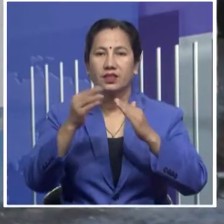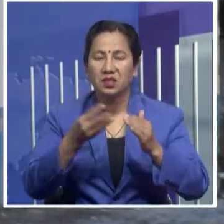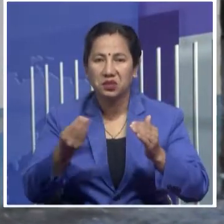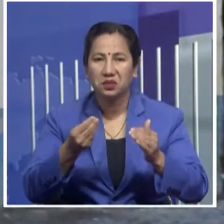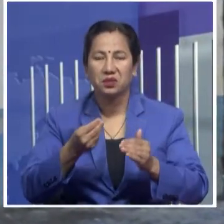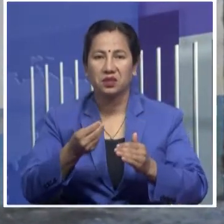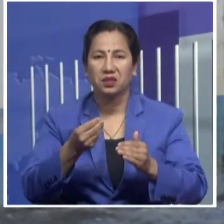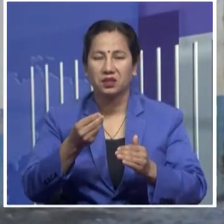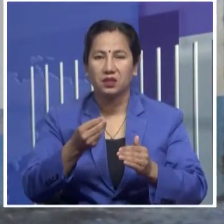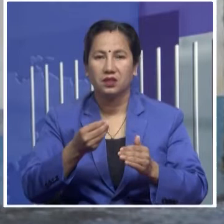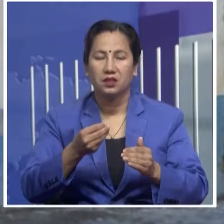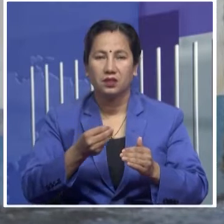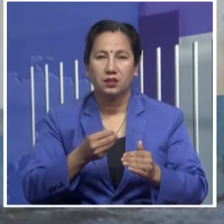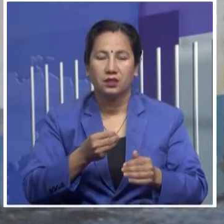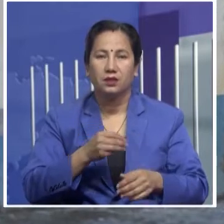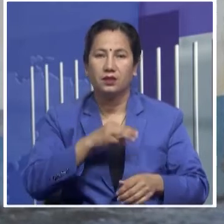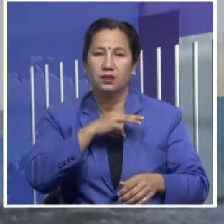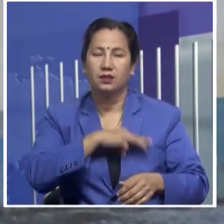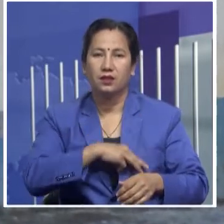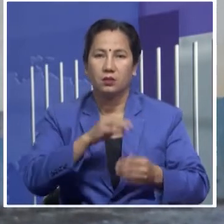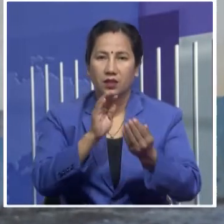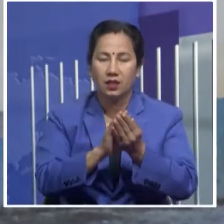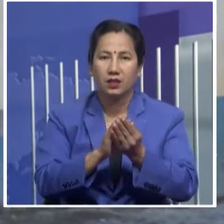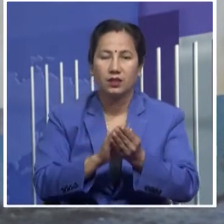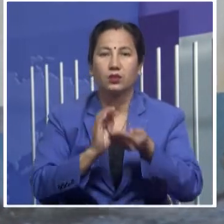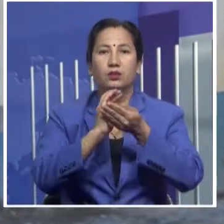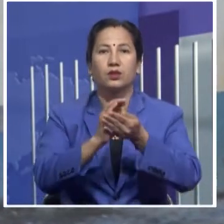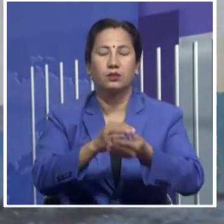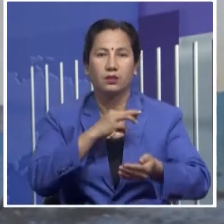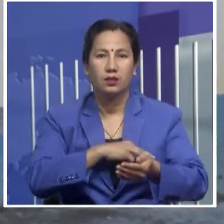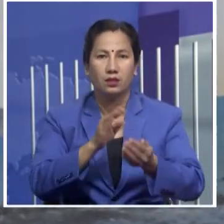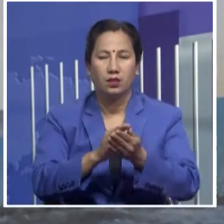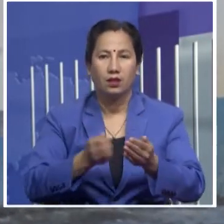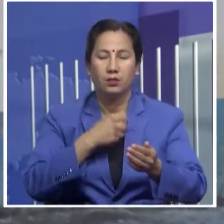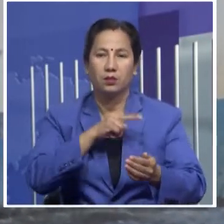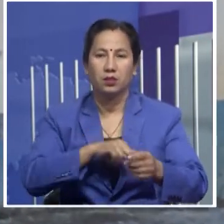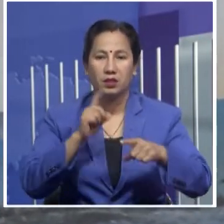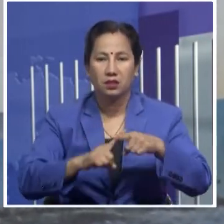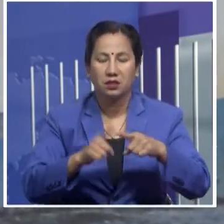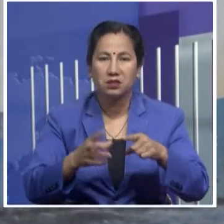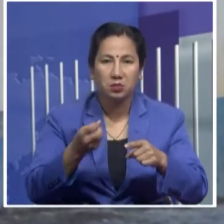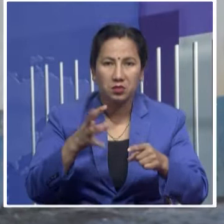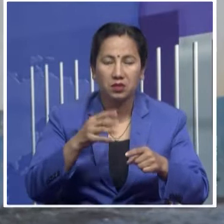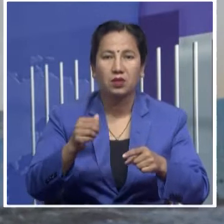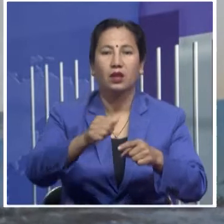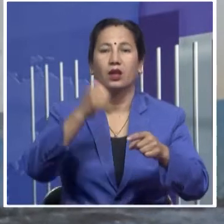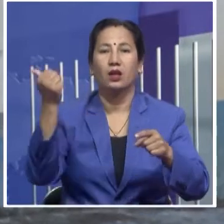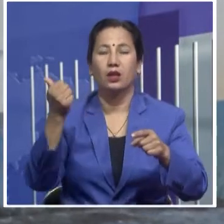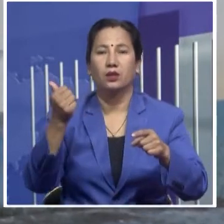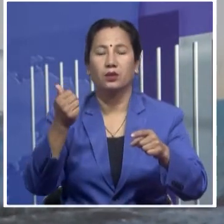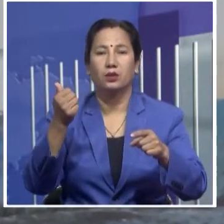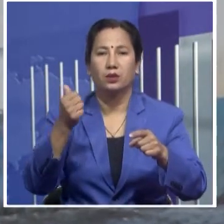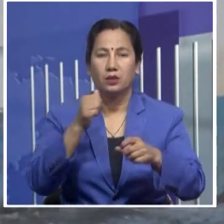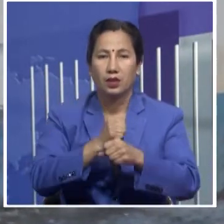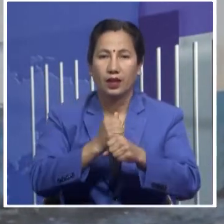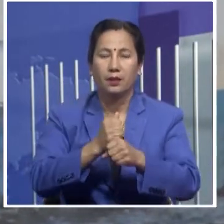स्यालेरीमा राखिरहेको अनि त्यसै गरी चाहिँ भोलिन्टियरहरूमै राखिरहेको अनि आफ्नै पकेट खर्चहरू नपुग्ने जस्तो पनि भइरहेछ होइन। अरू पेसाहरू भन्दा हेर्दा